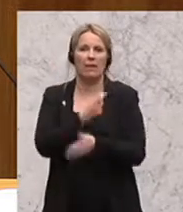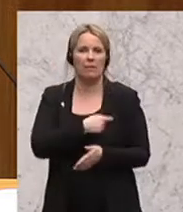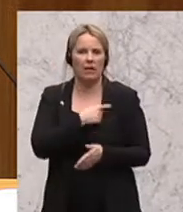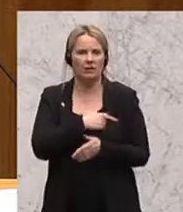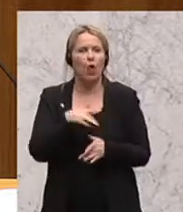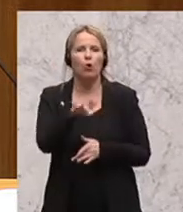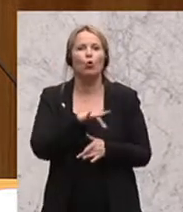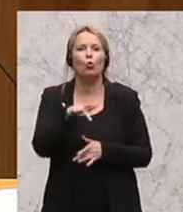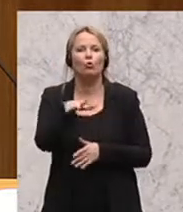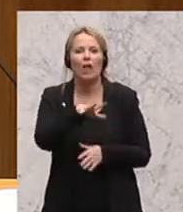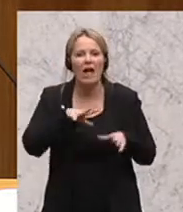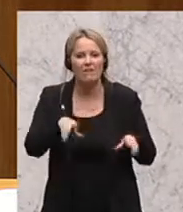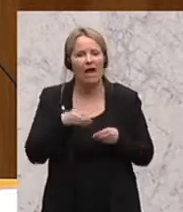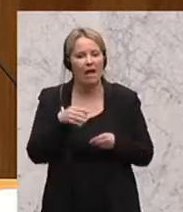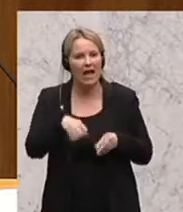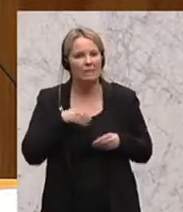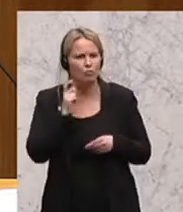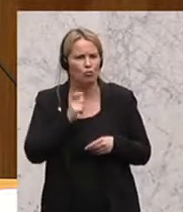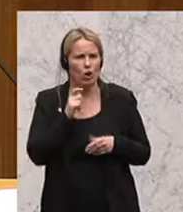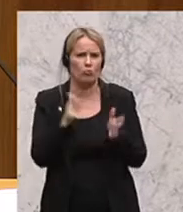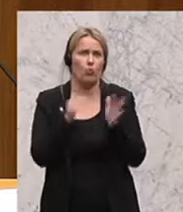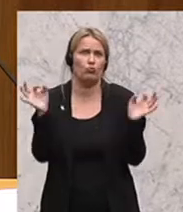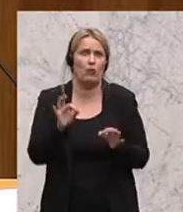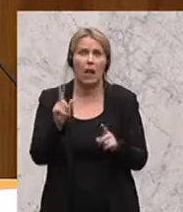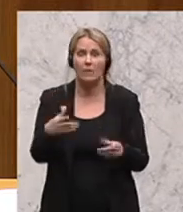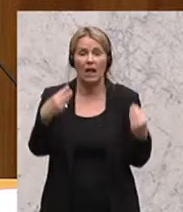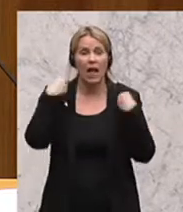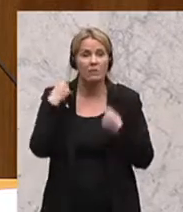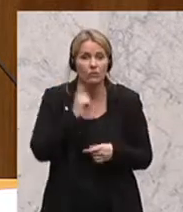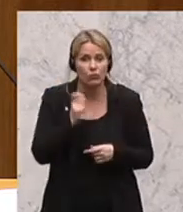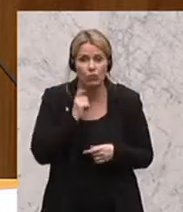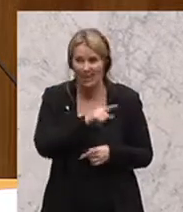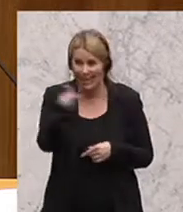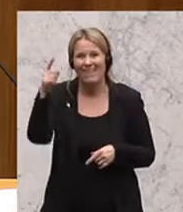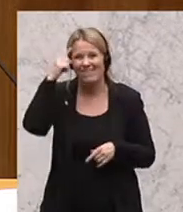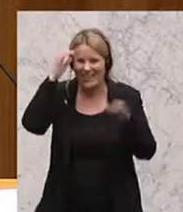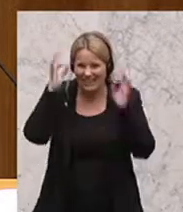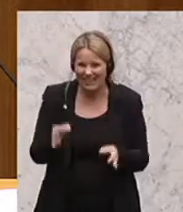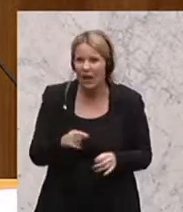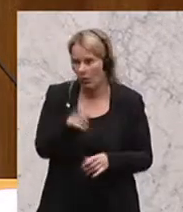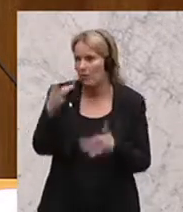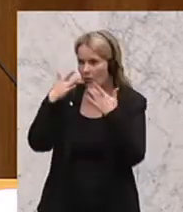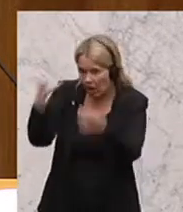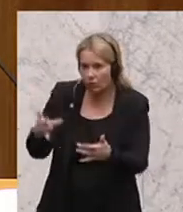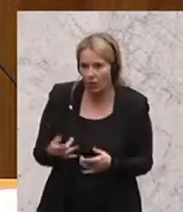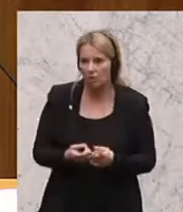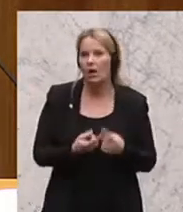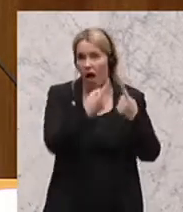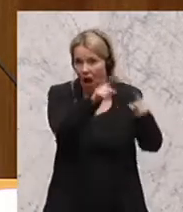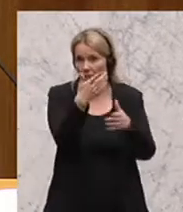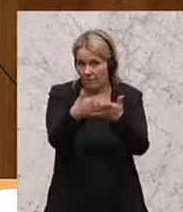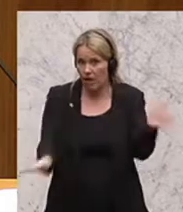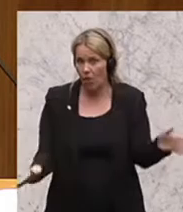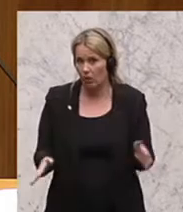der Grunderwerbsteuer über den Tisch ziehen lassen. Das ist ja viel ärger wie die Erbschaftssteuer. Sie wissen das. Ihnen ist eh zu gratulieren. Die anderen haben es